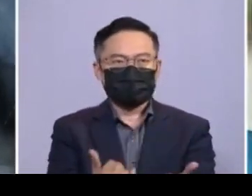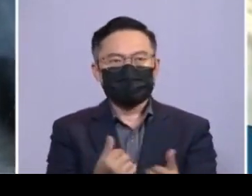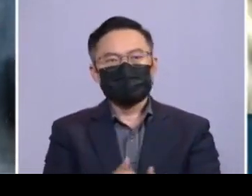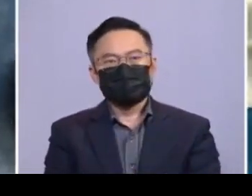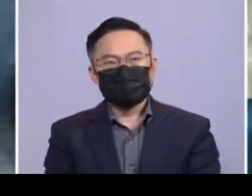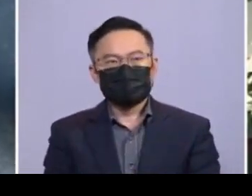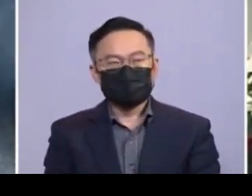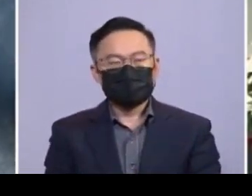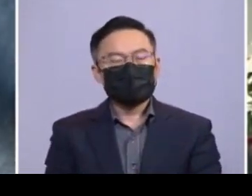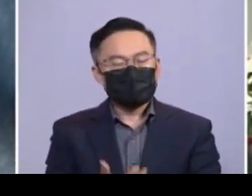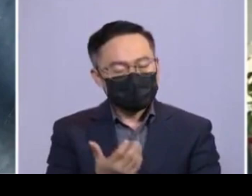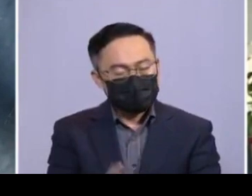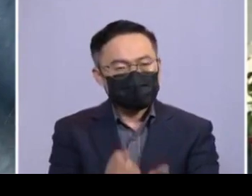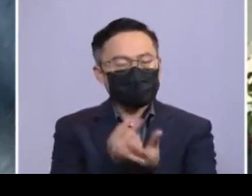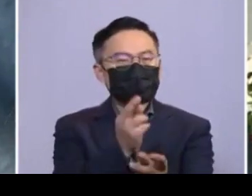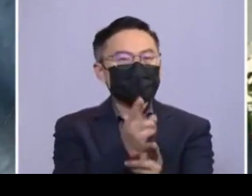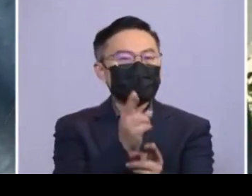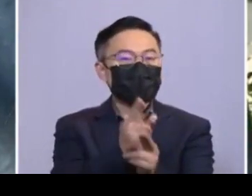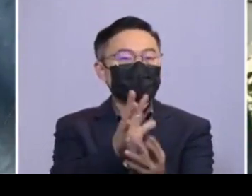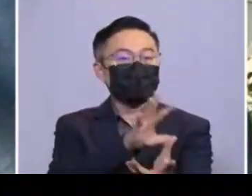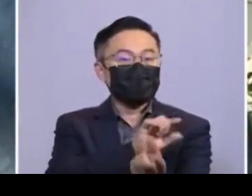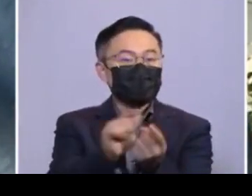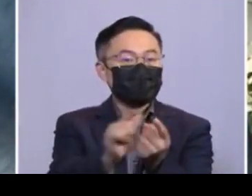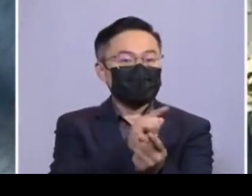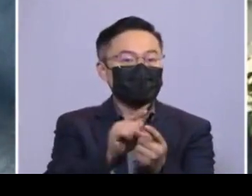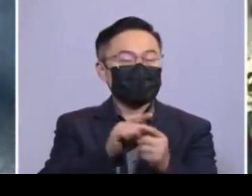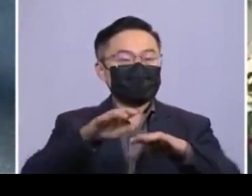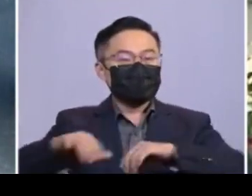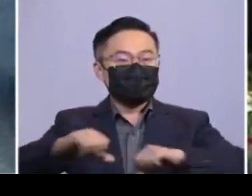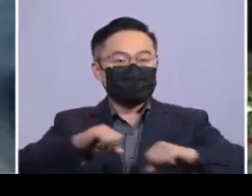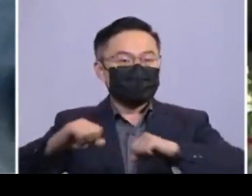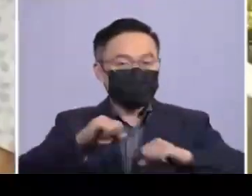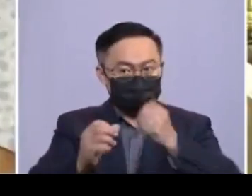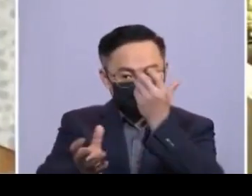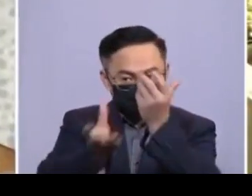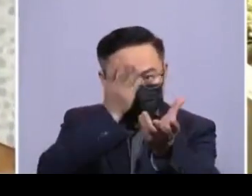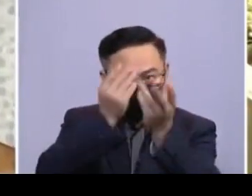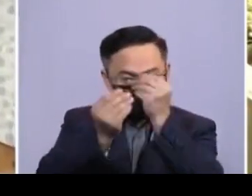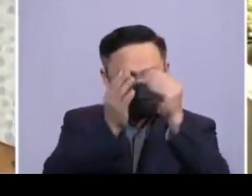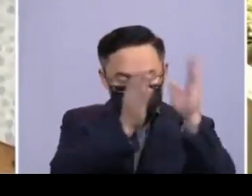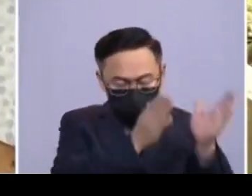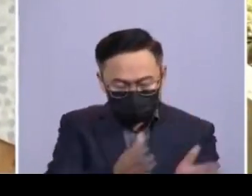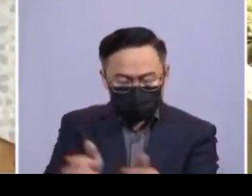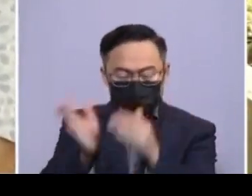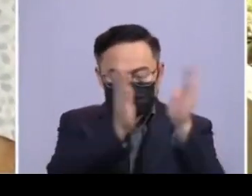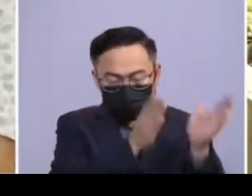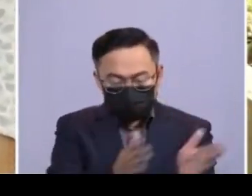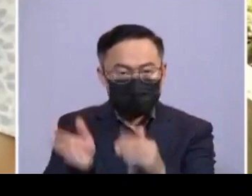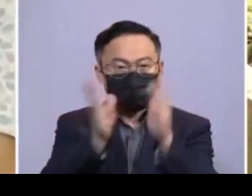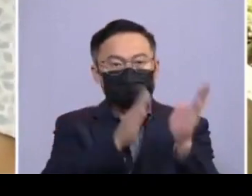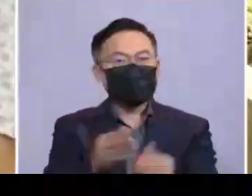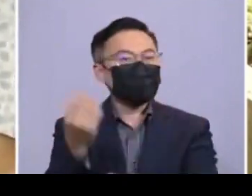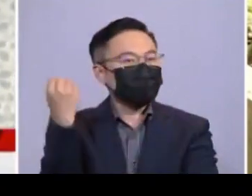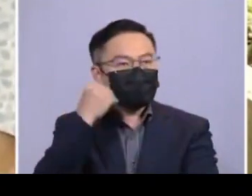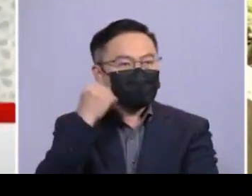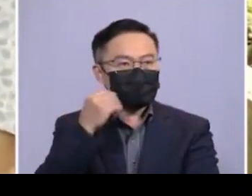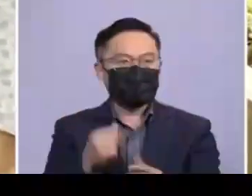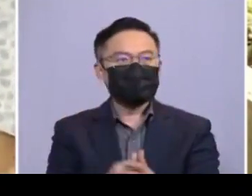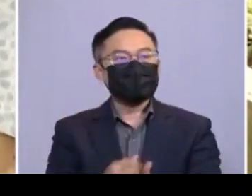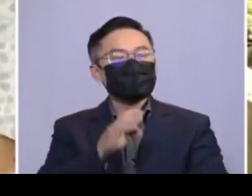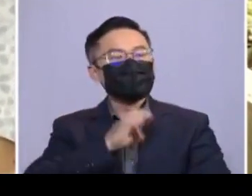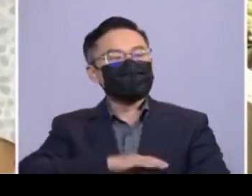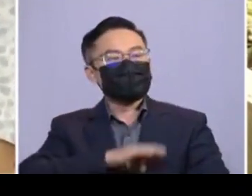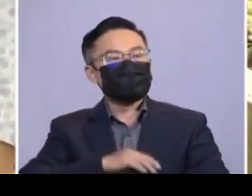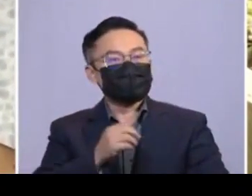จะเราก็จะรักษาไว้ให้ชนรุ่นหลังเลิกก็รุ่นต่อไปค่ะอบอุ่นค่ะรู้สึกว่าเหมือนได้กลับมาอยู่กับครอบครัว